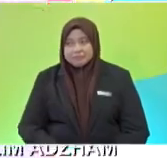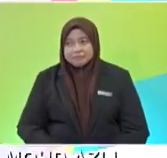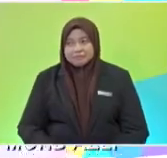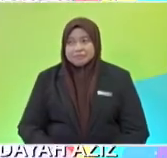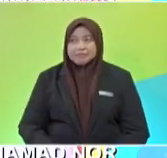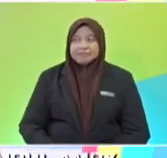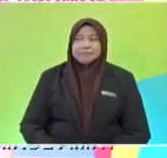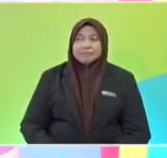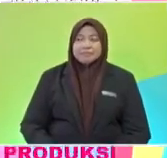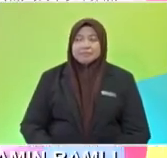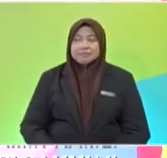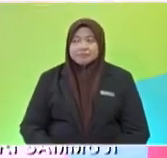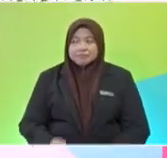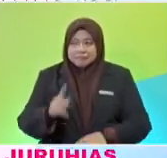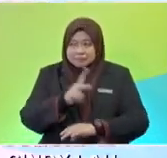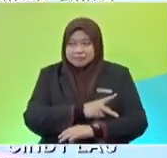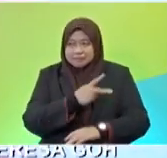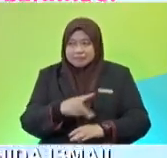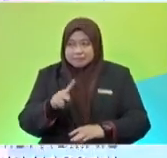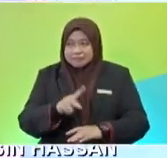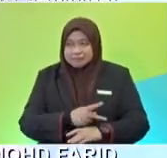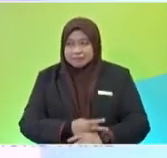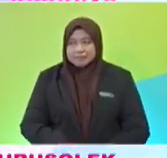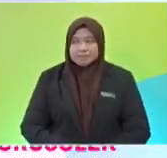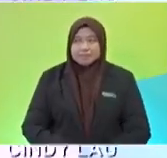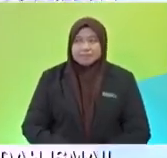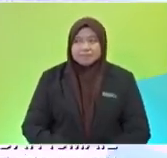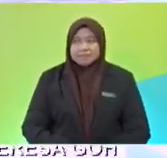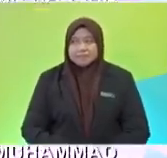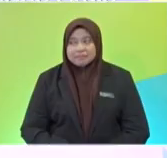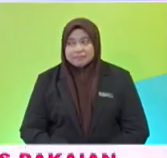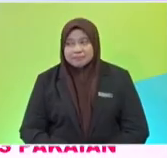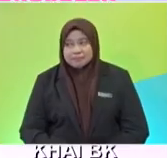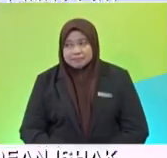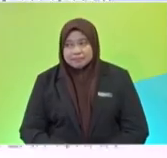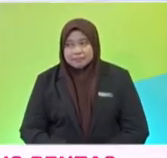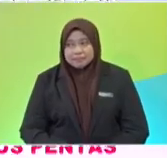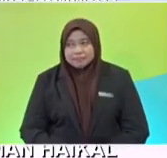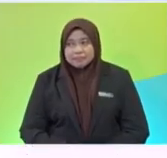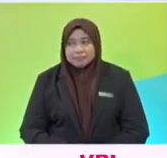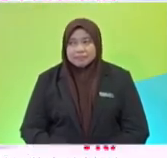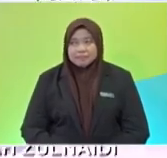memayung penjujo tinggi Pelangi pohon Meranti tepian